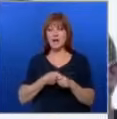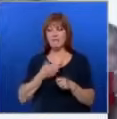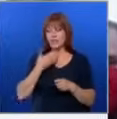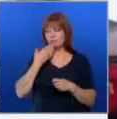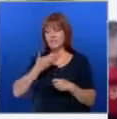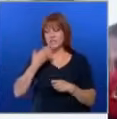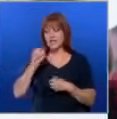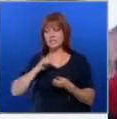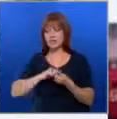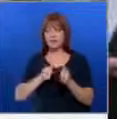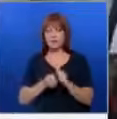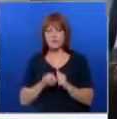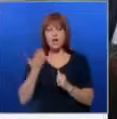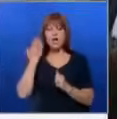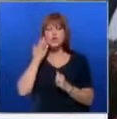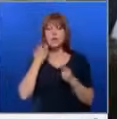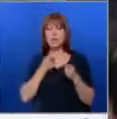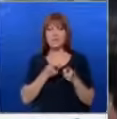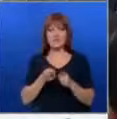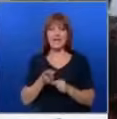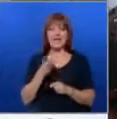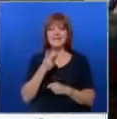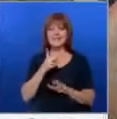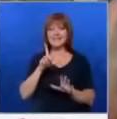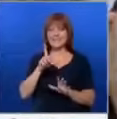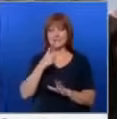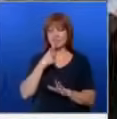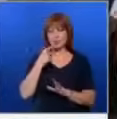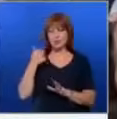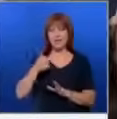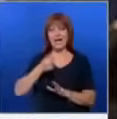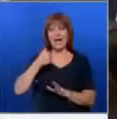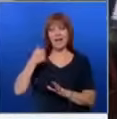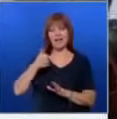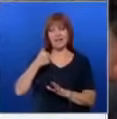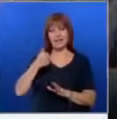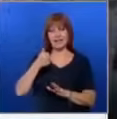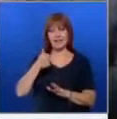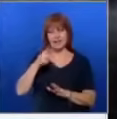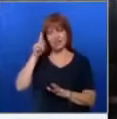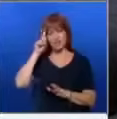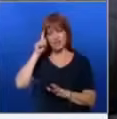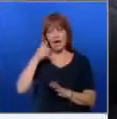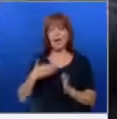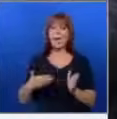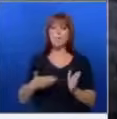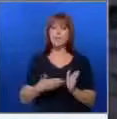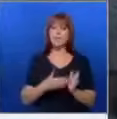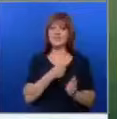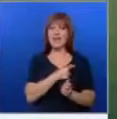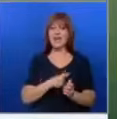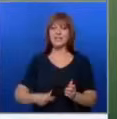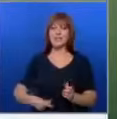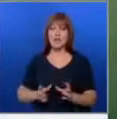и е обвиняван в антисемитизъм. 37-годишната лидерка на Зелените Марин Тонделие е отдавнашен противник на Националния